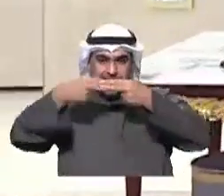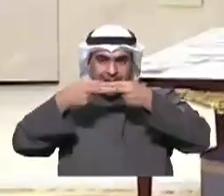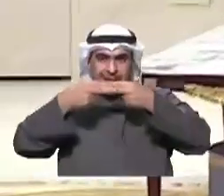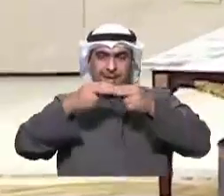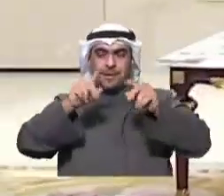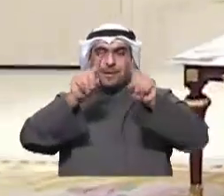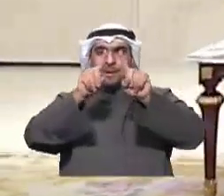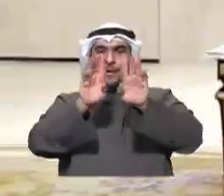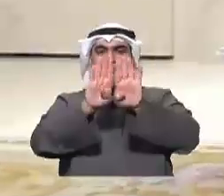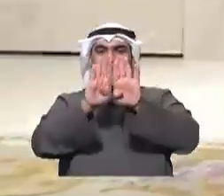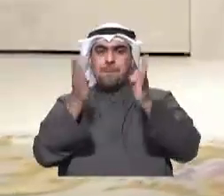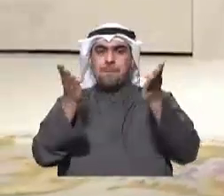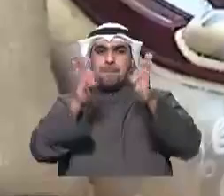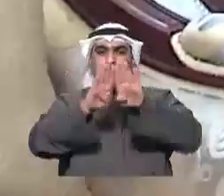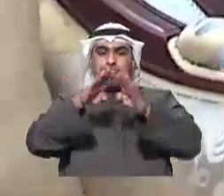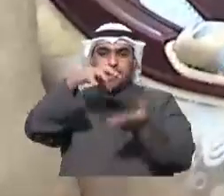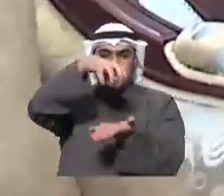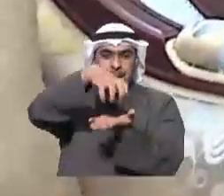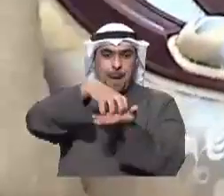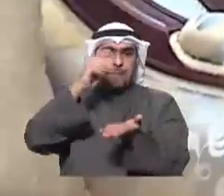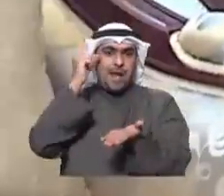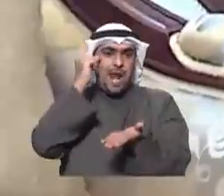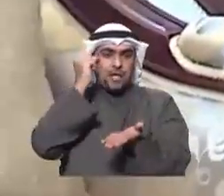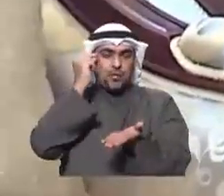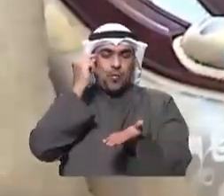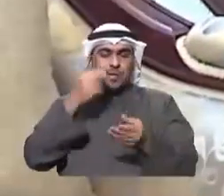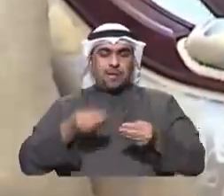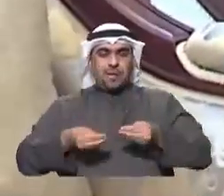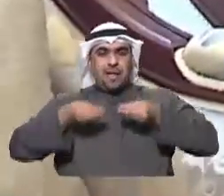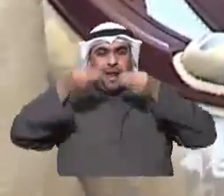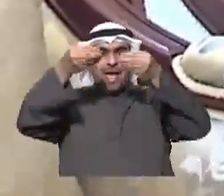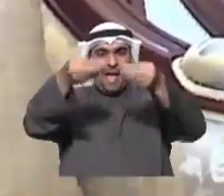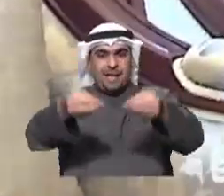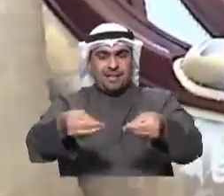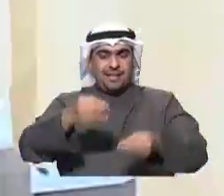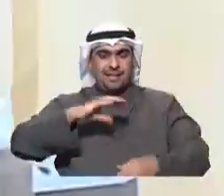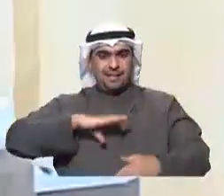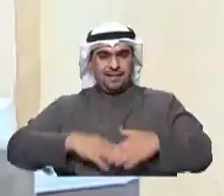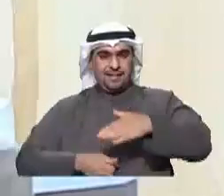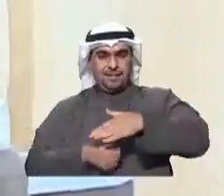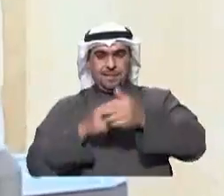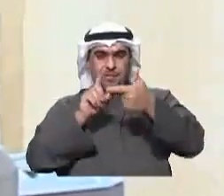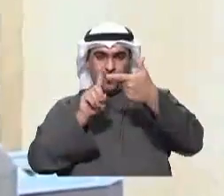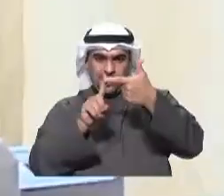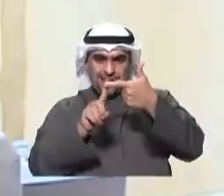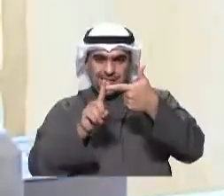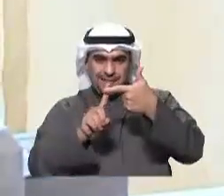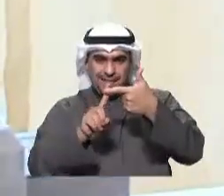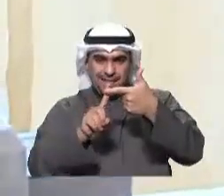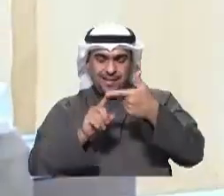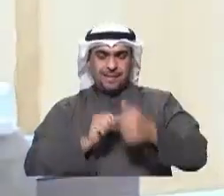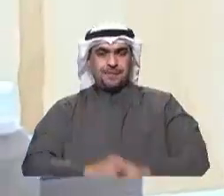العهد الشيخ أحمد عبد الله الأحمد الصباح ورئيس ديوان سمو رئيس مجلس الوزراء عبد العزيز دخيل